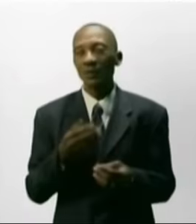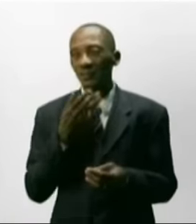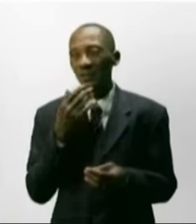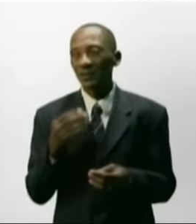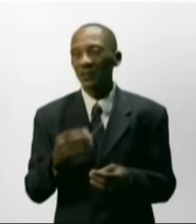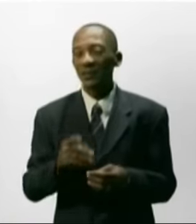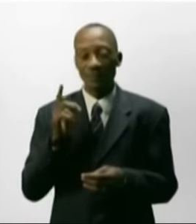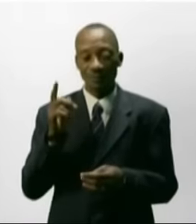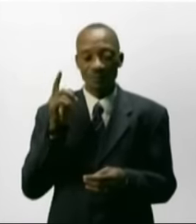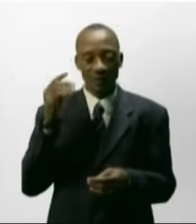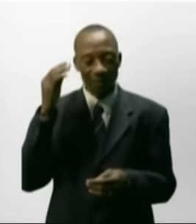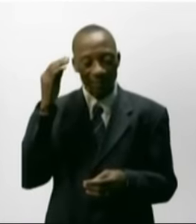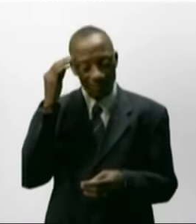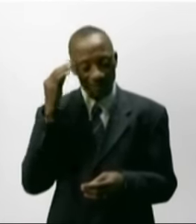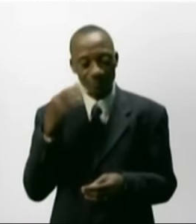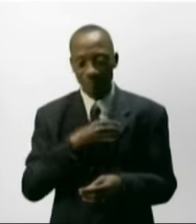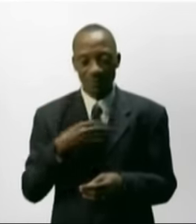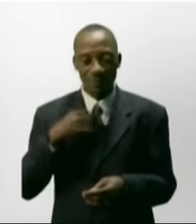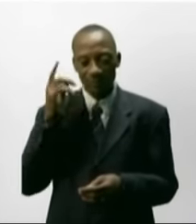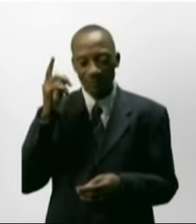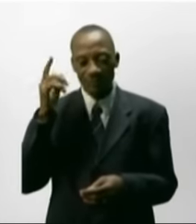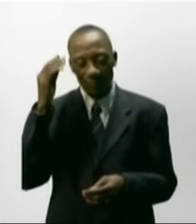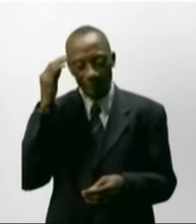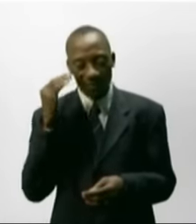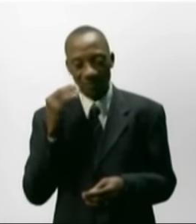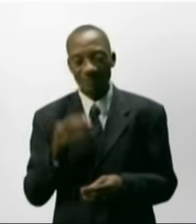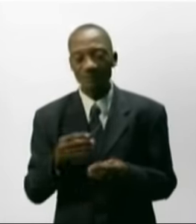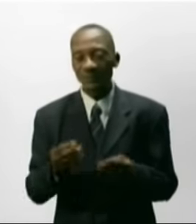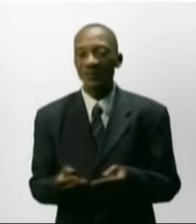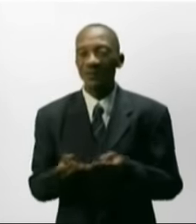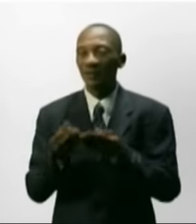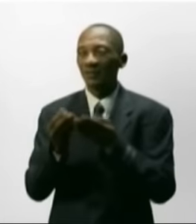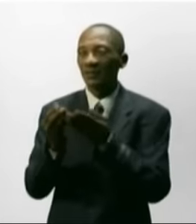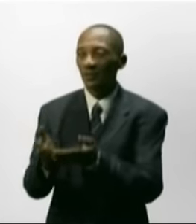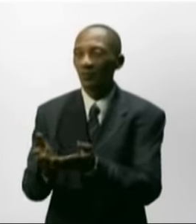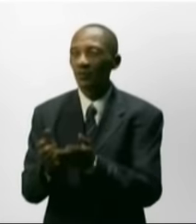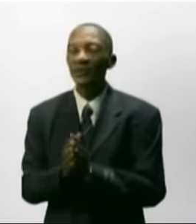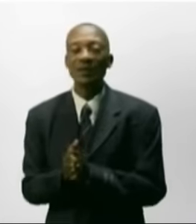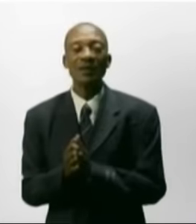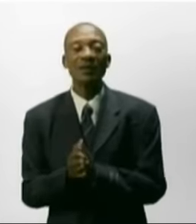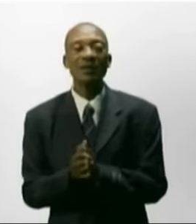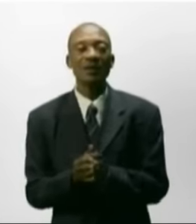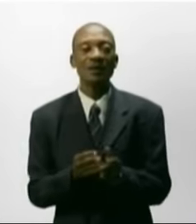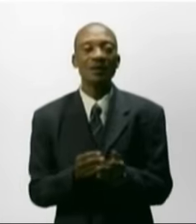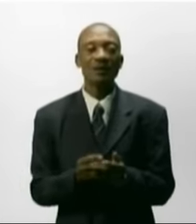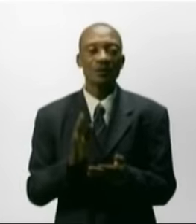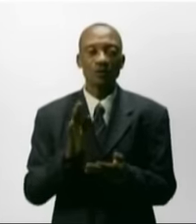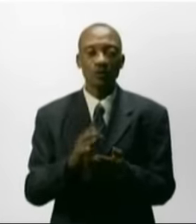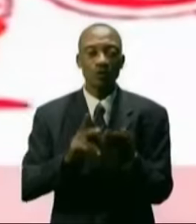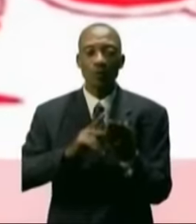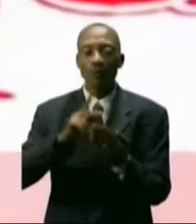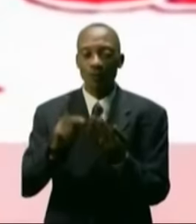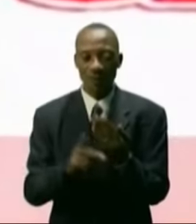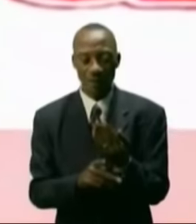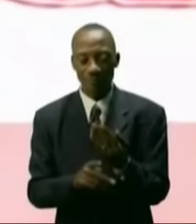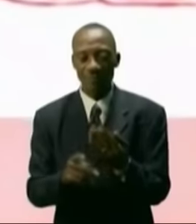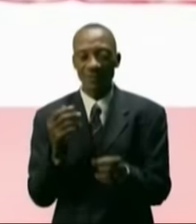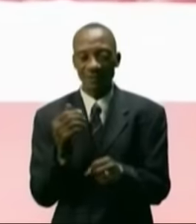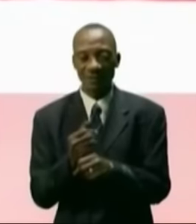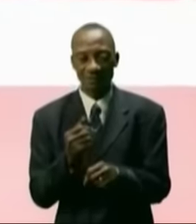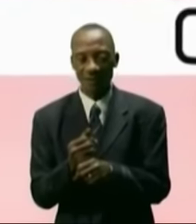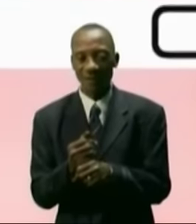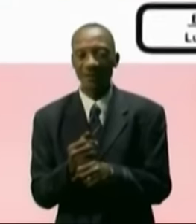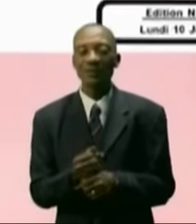Scandale à l'UNICIC, ex-IFASIC, prof Kambaï Boitia engage à tour de bras, révèle